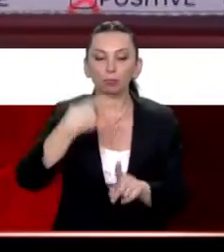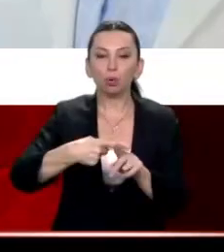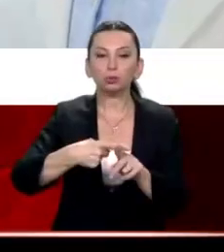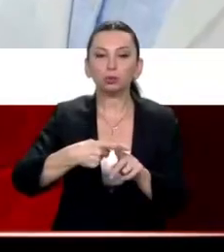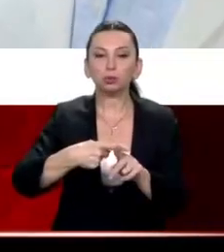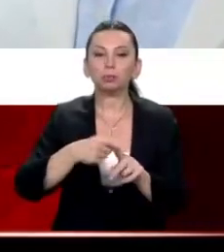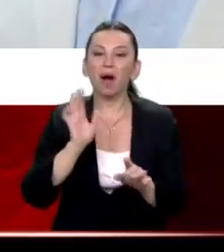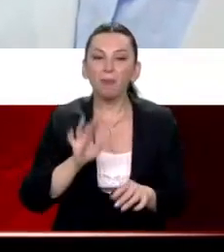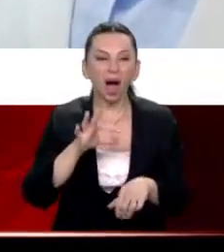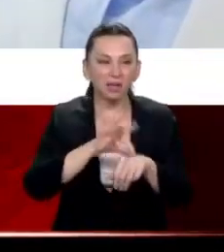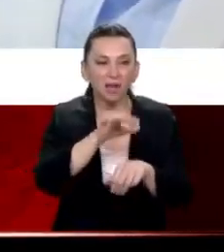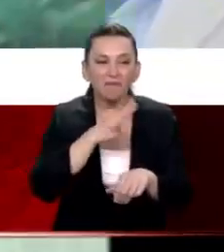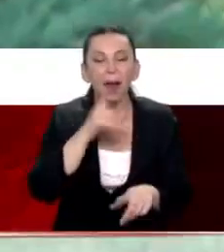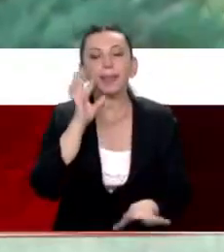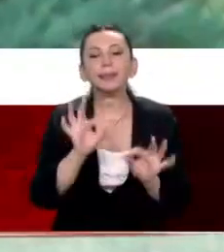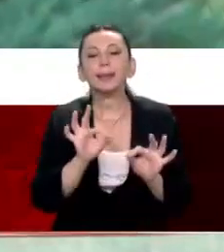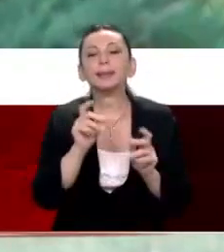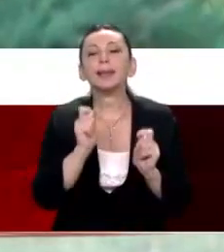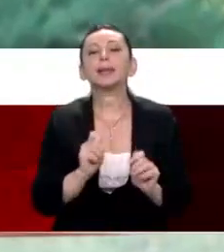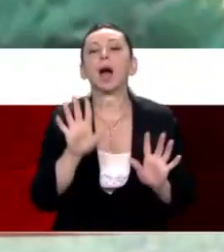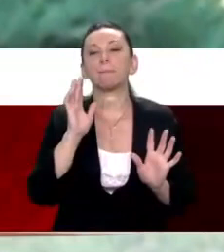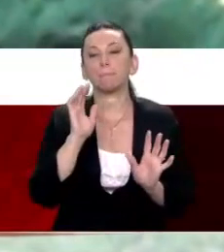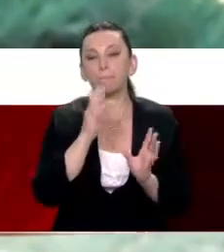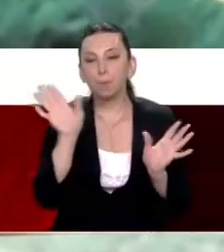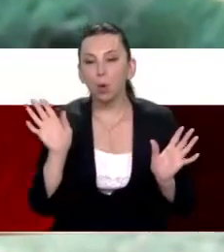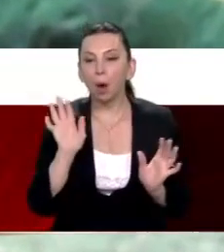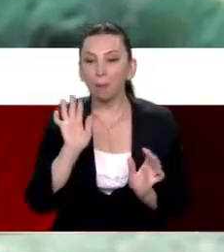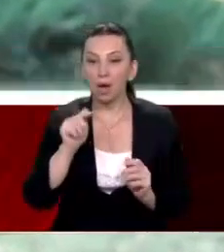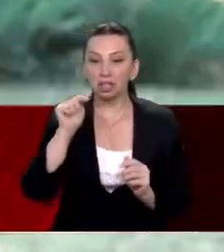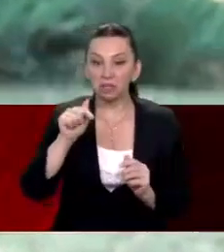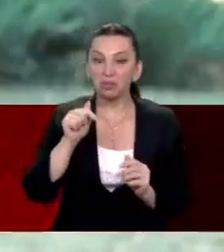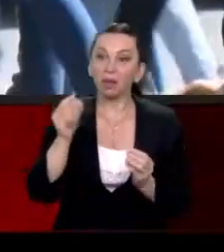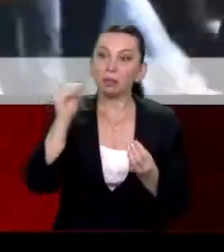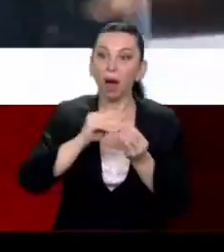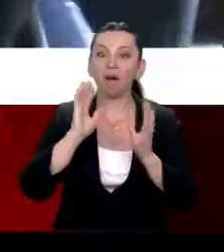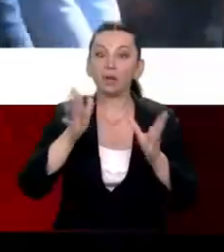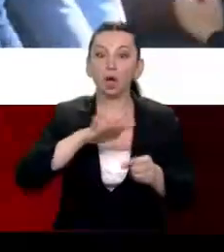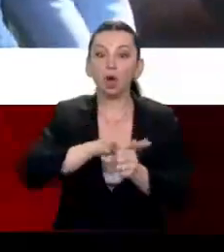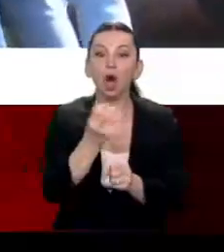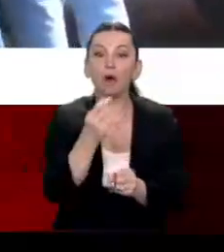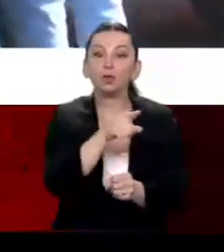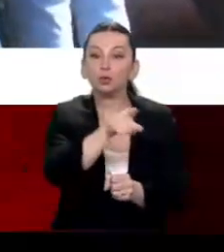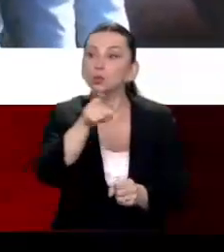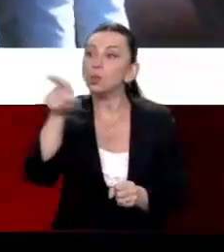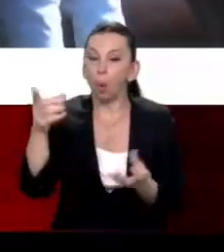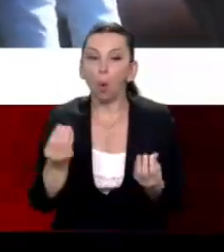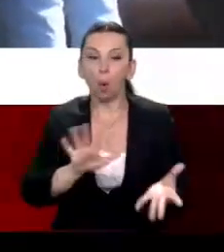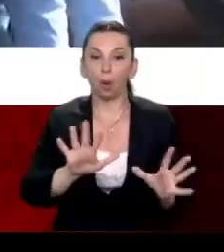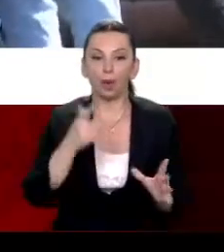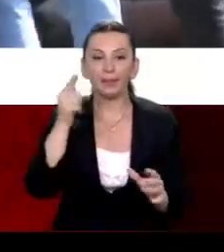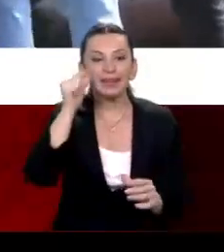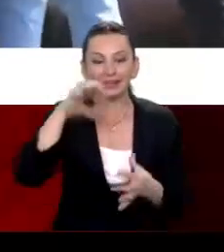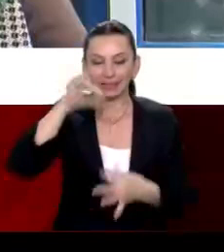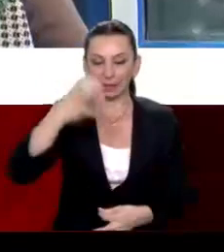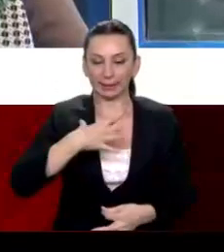olana da test uygulanmıyor Yani aslında covid vakaları bilinenden daha fazla olabilir kişilerin kendi y